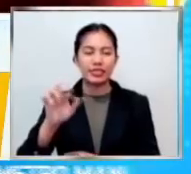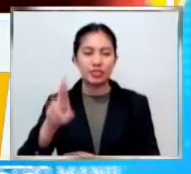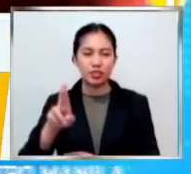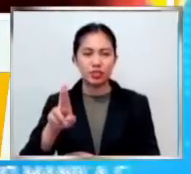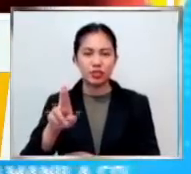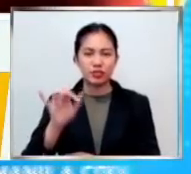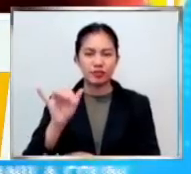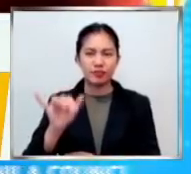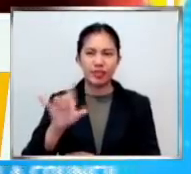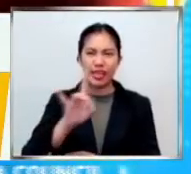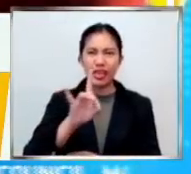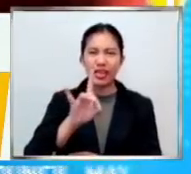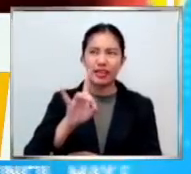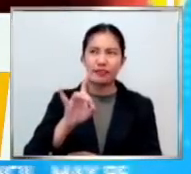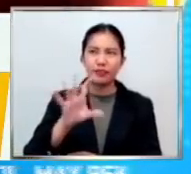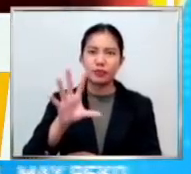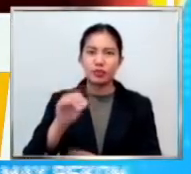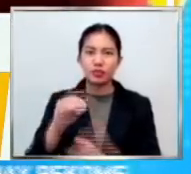ngayon, nasa